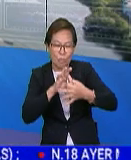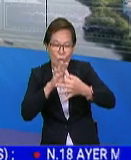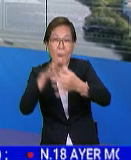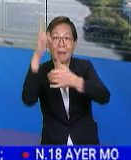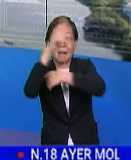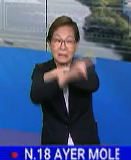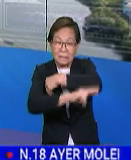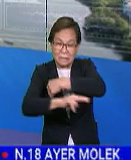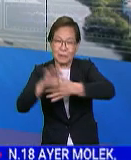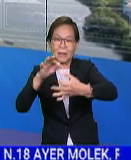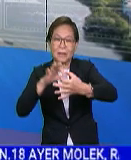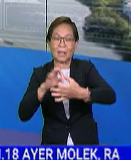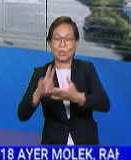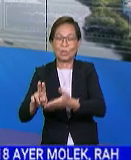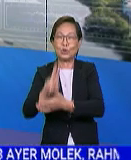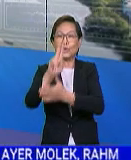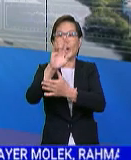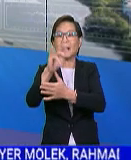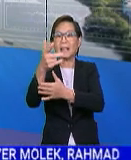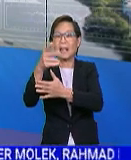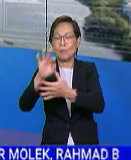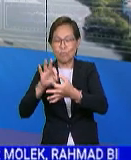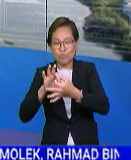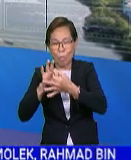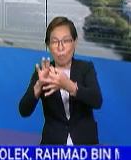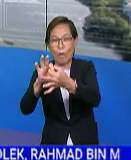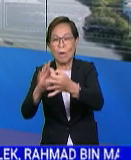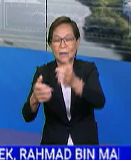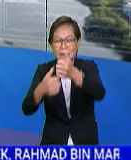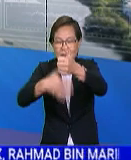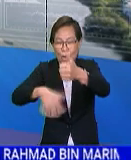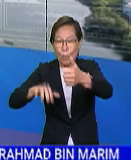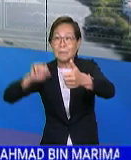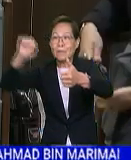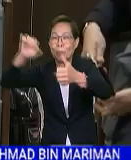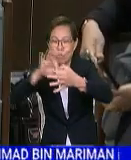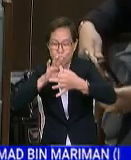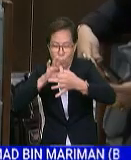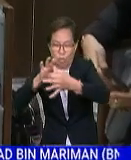kerajaan negeri dan Universiti teknologi Mara uitm cawangan